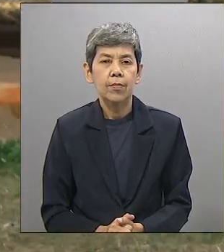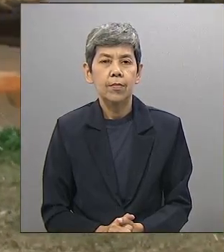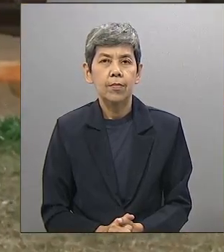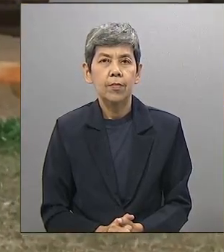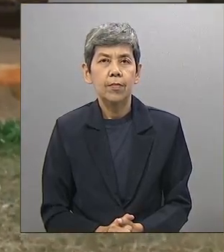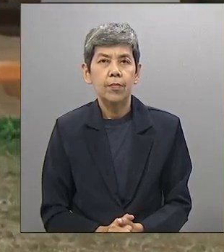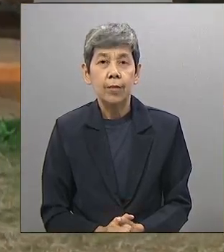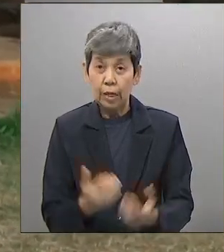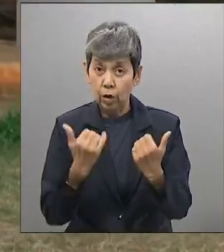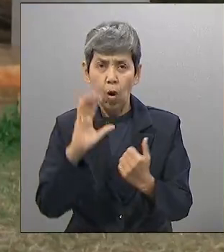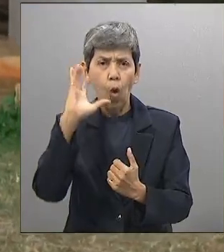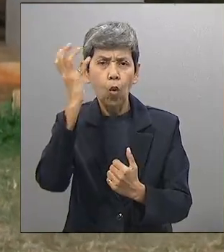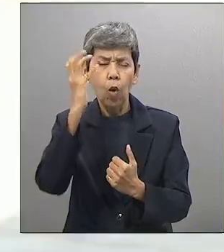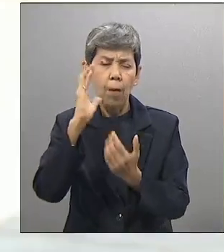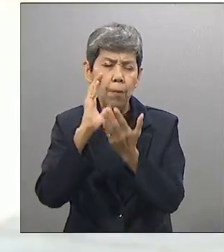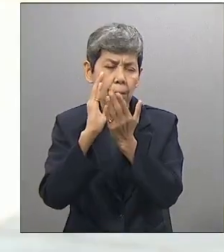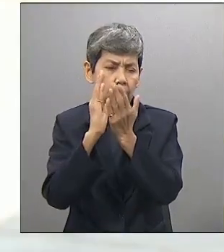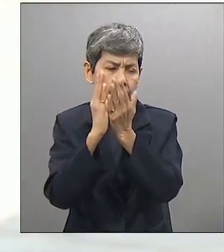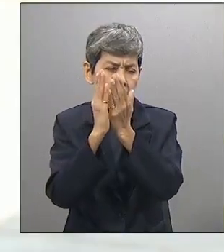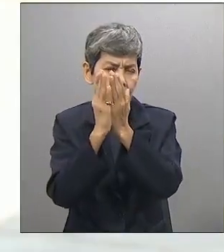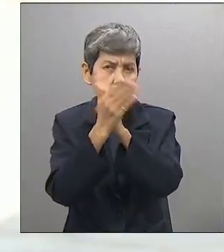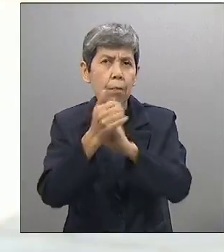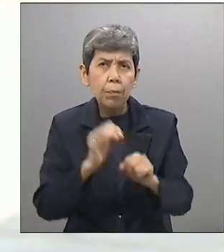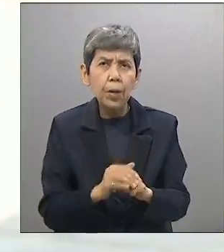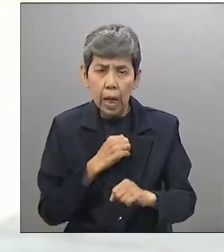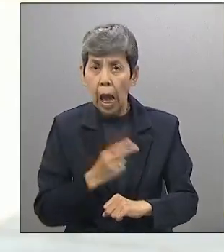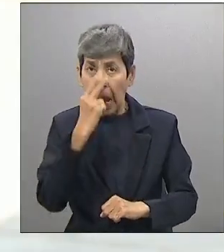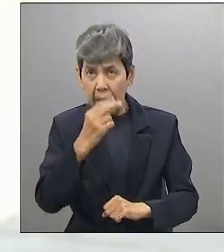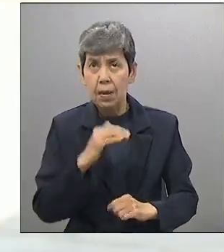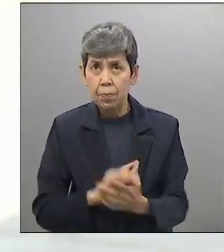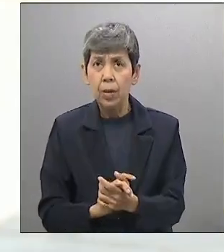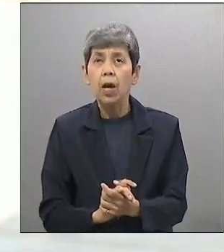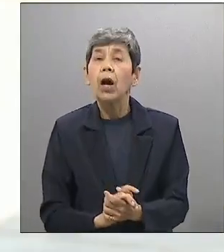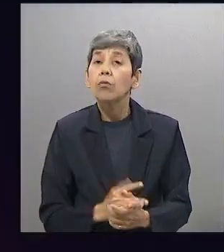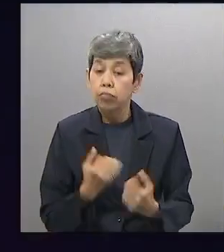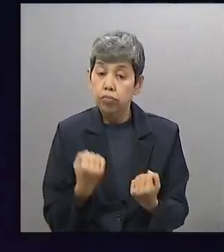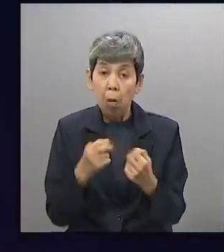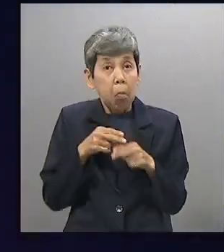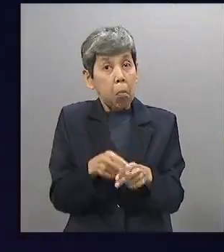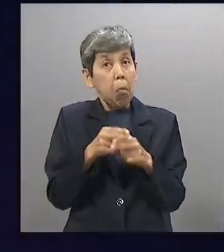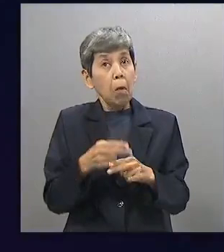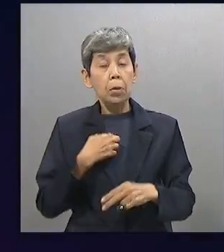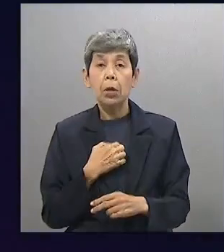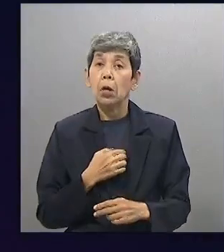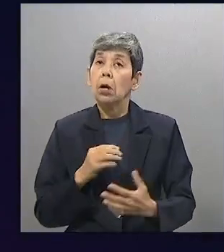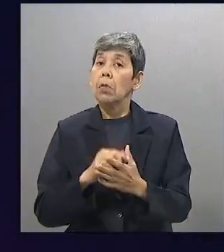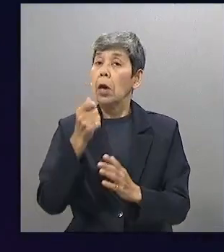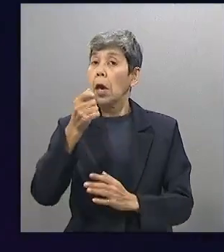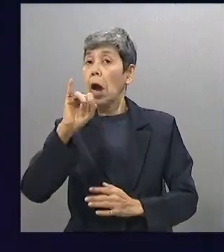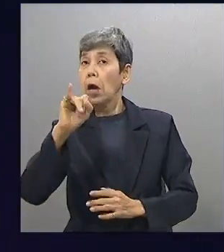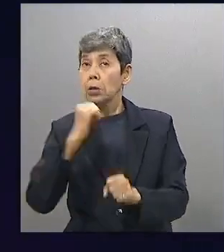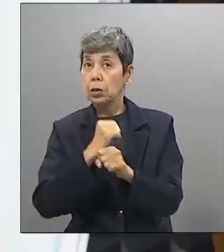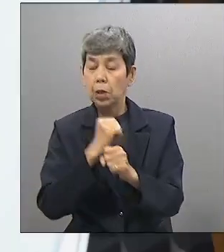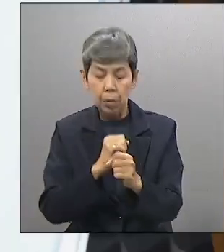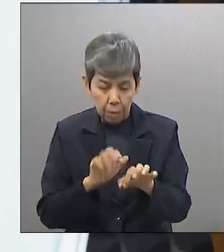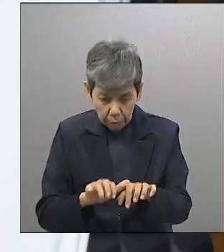โลกตอนนี้มเปลี่ยแลงไปเยอะมากนะครับทางเรื่องของปจจุบนเราเหนว่ามีรถที่ขบเคื่ได้ดวยตัวเองนะครับมี AI ที่เราสามารถจะป้อน